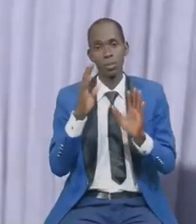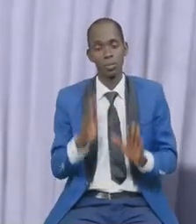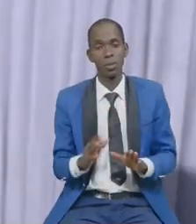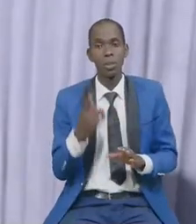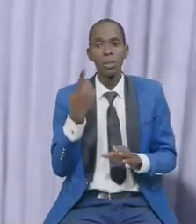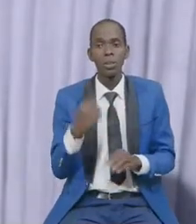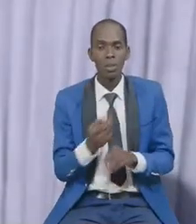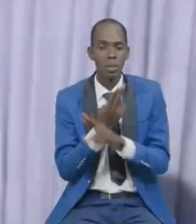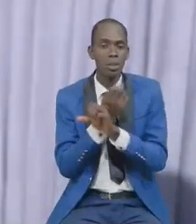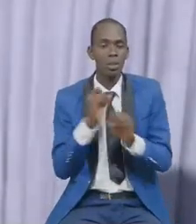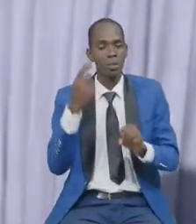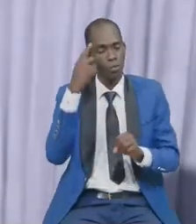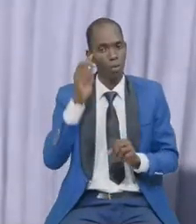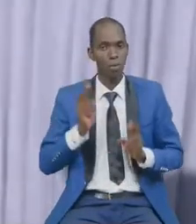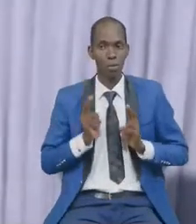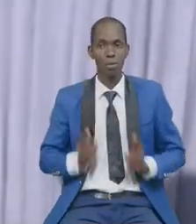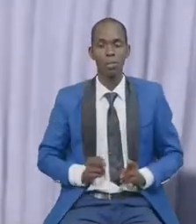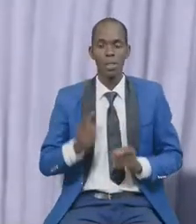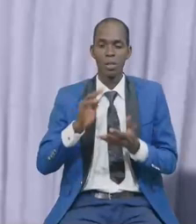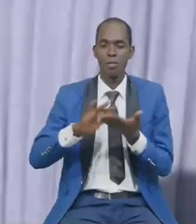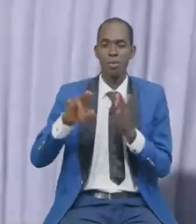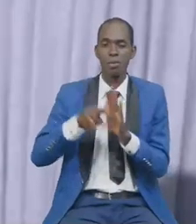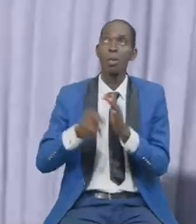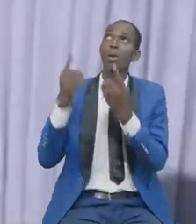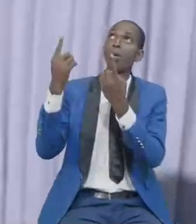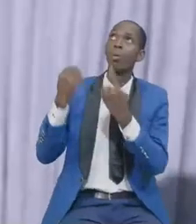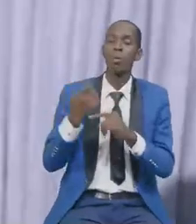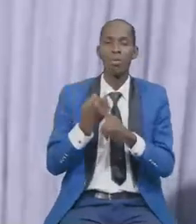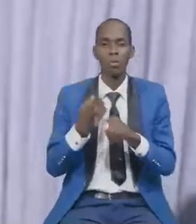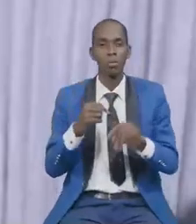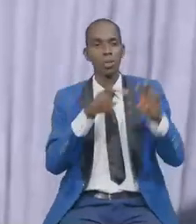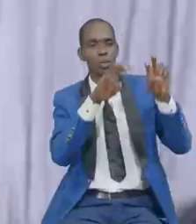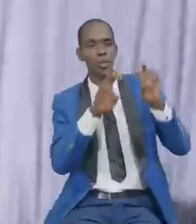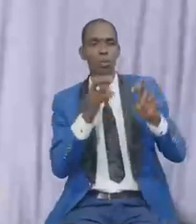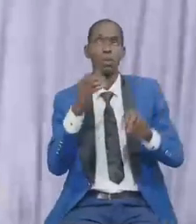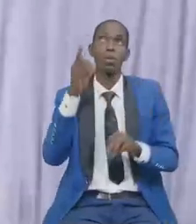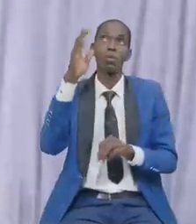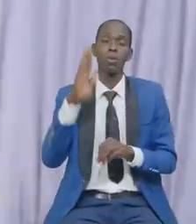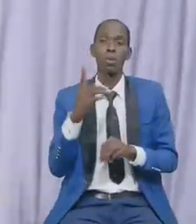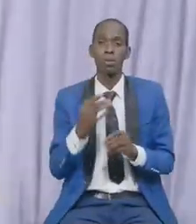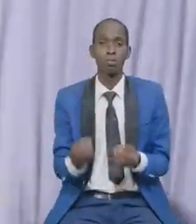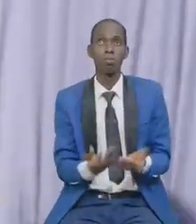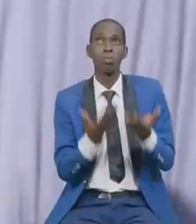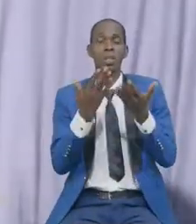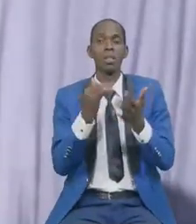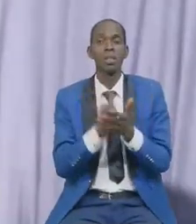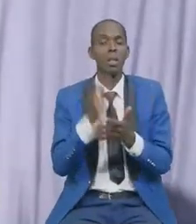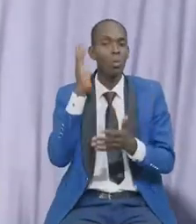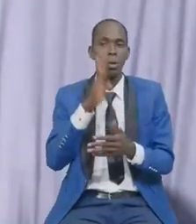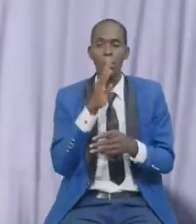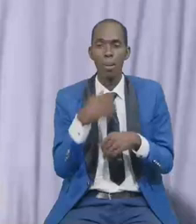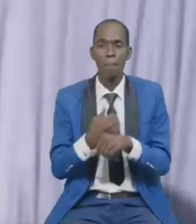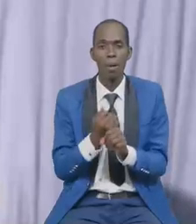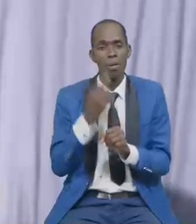le pardon venant du trône de Dieu, l'expiation, qui devait être faite pour les péchés du